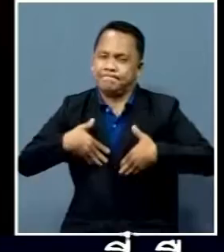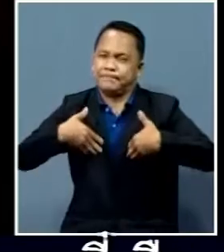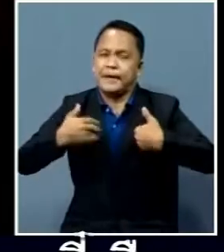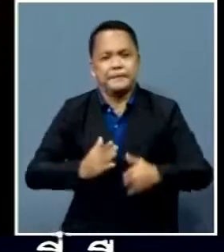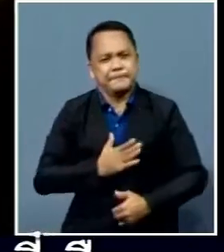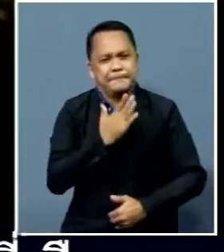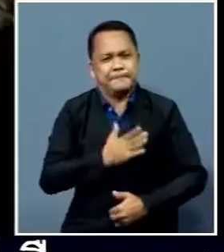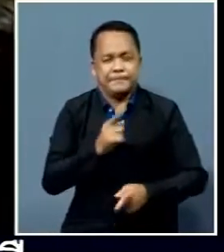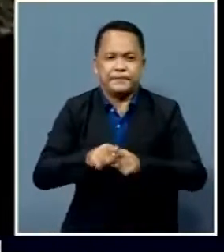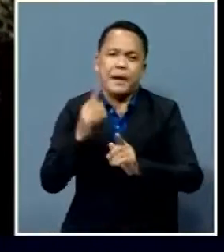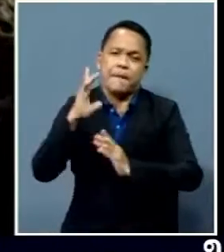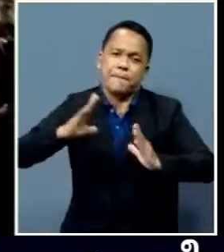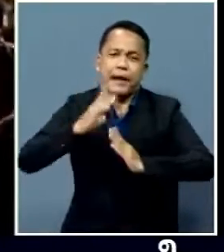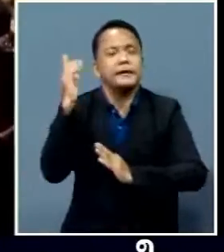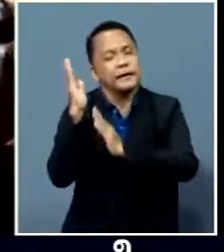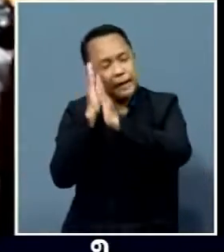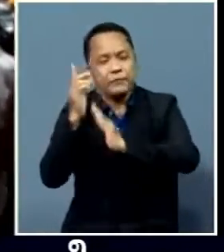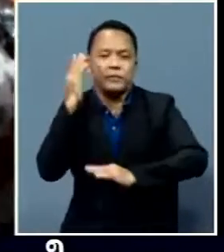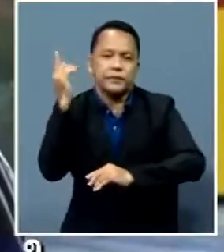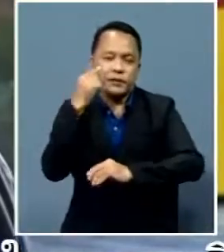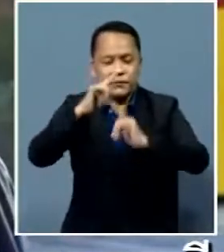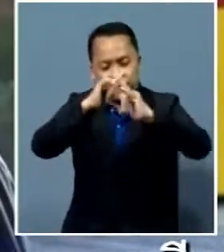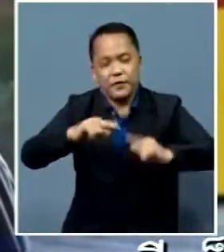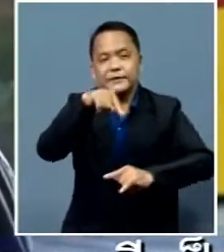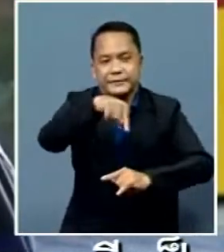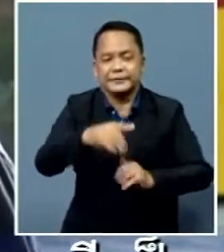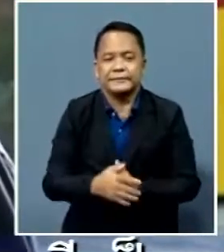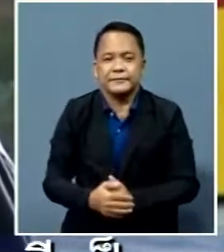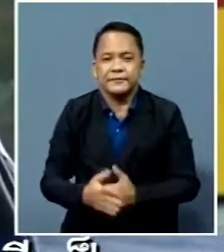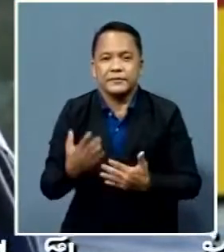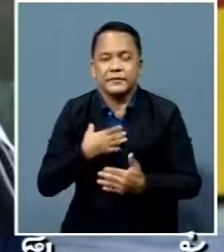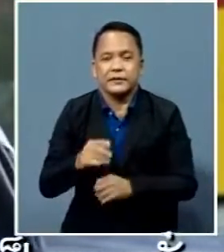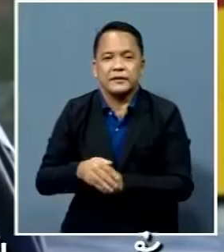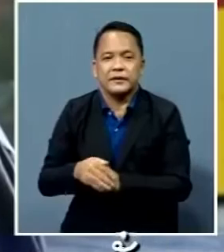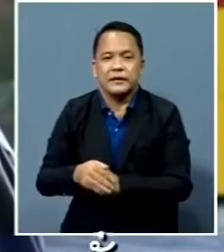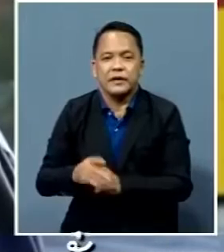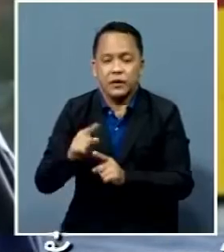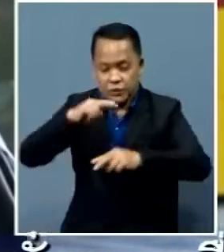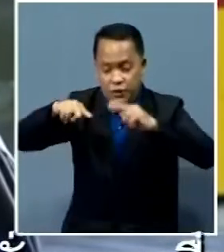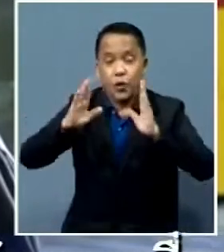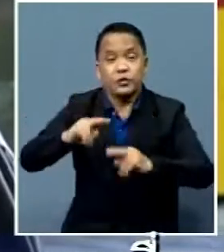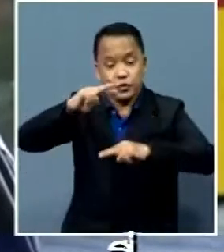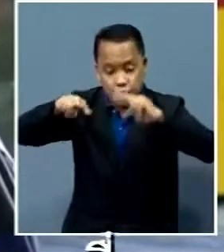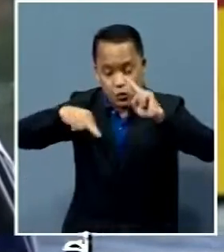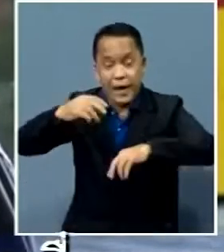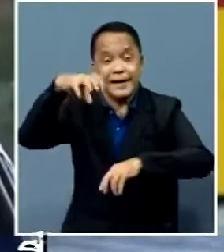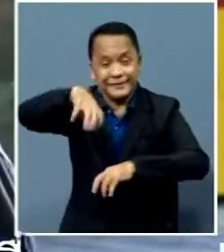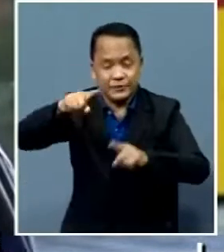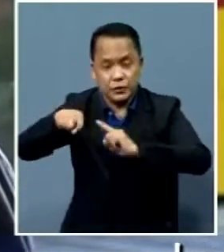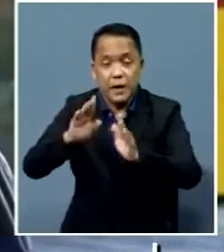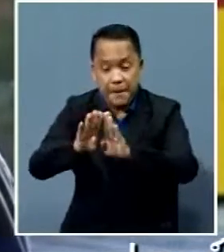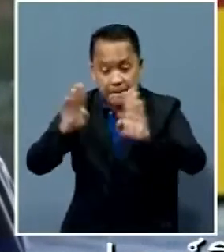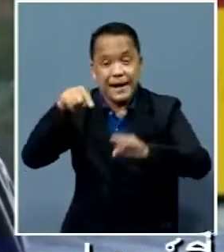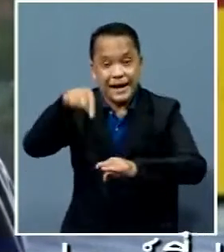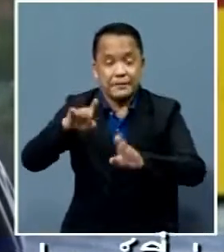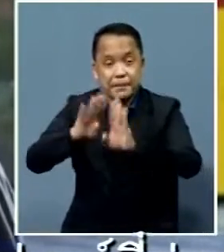และรู้สึกประทับใจเมื่อได้มาพักผ่อนหลับนอนเมื่อมาตั้งแคมป์ที่นี่ด้านอู่เข่อเจียผู้ดูแลแคมป์ที่พักบอกว่าตั้ง